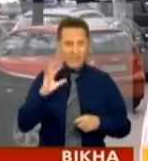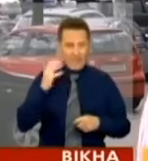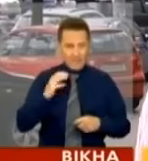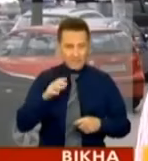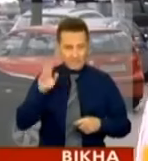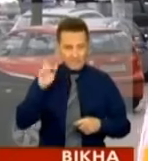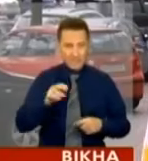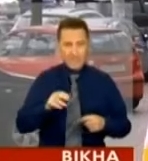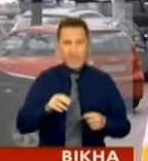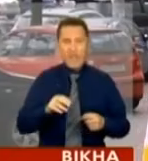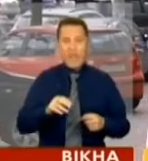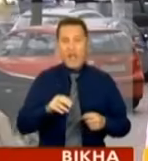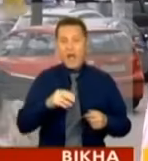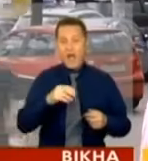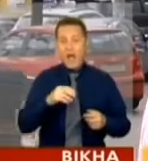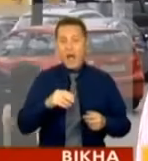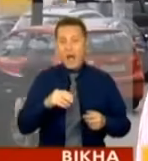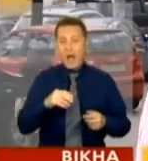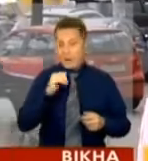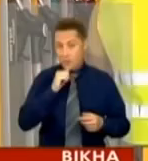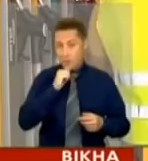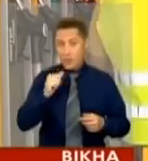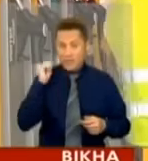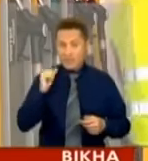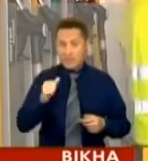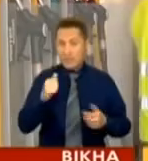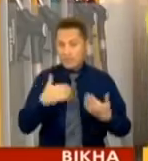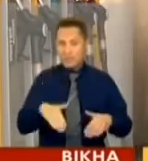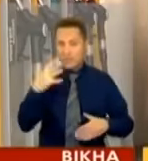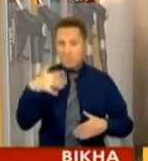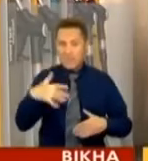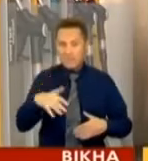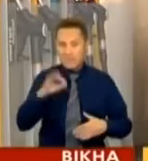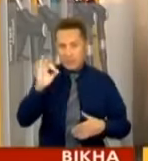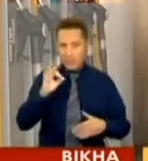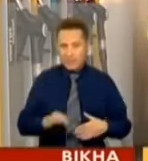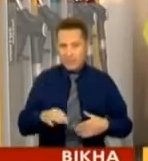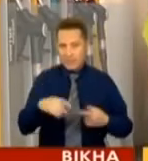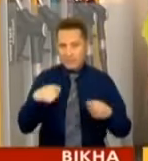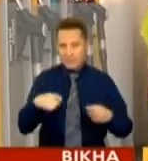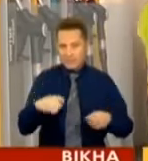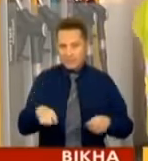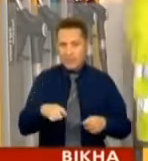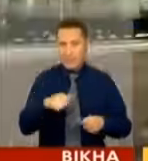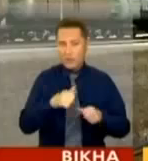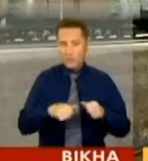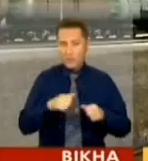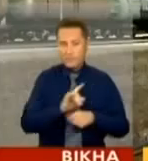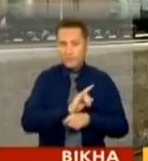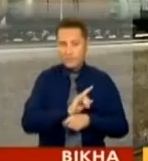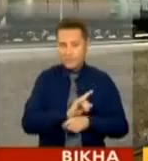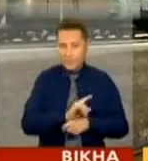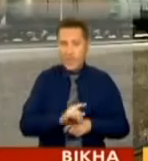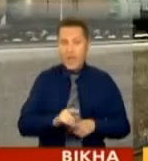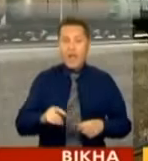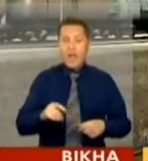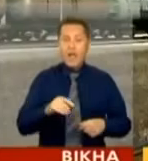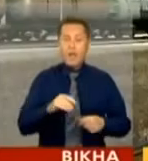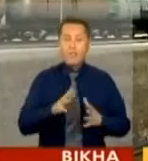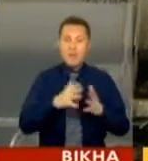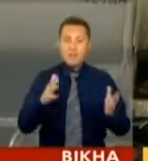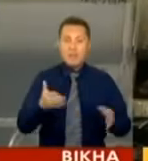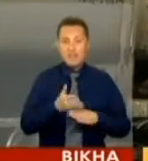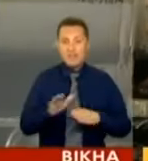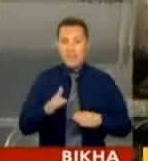исследование годичной давности показывает нам, что его теперь уже 50%. Неякісний бензин – майже третина вітчизняного паливного ринку. Левова його частка